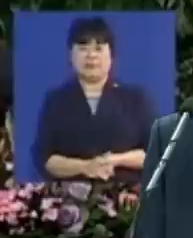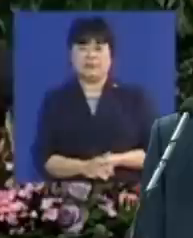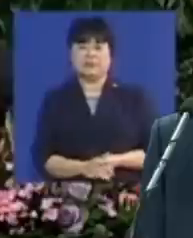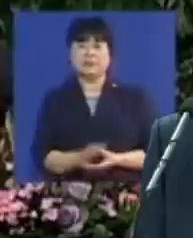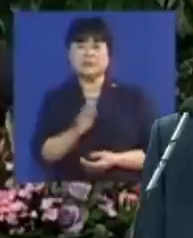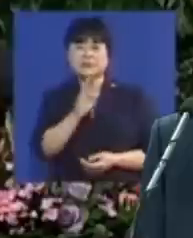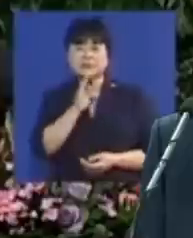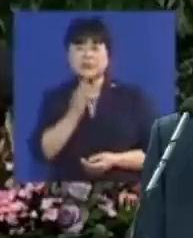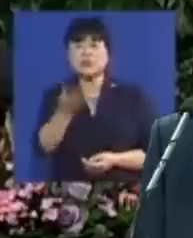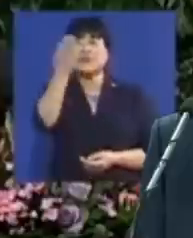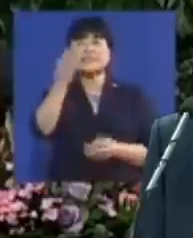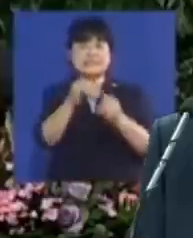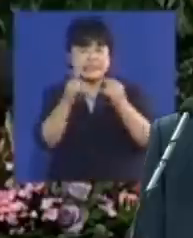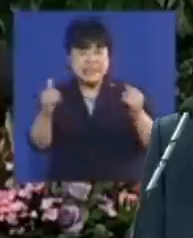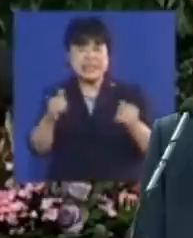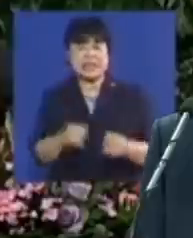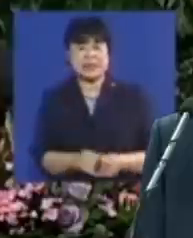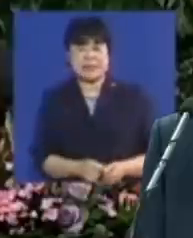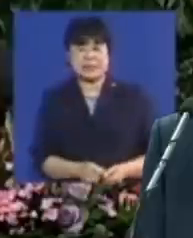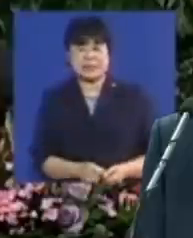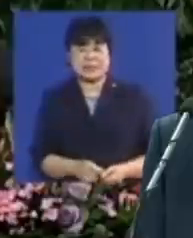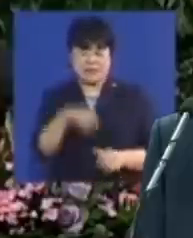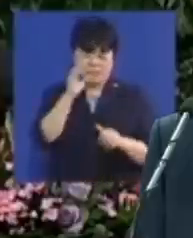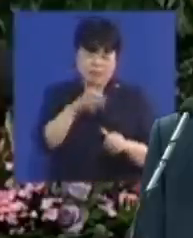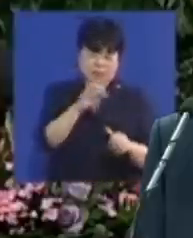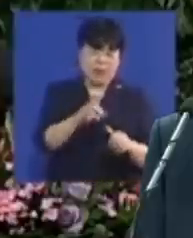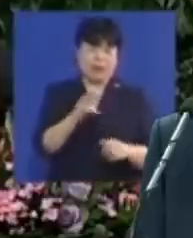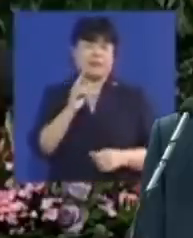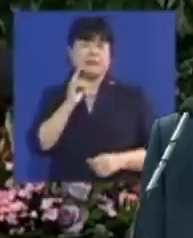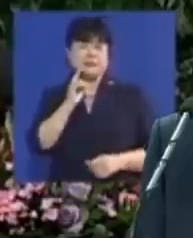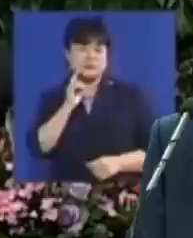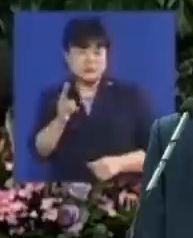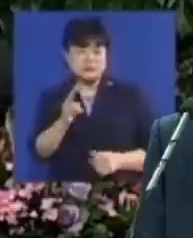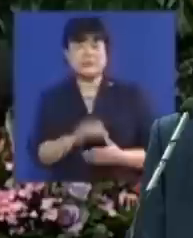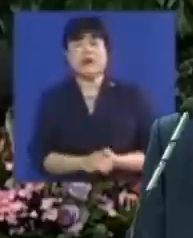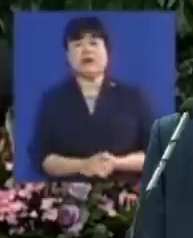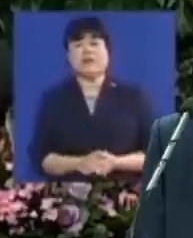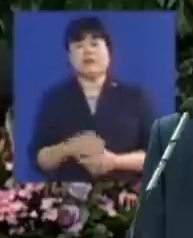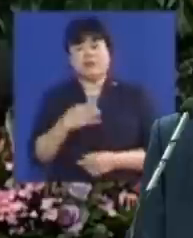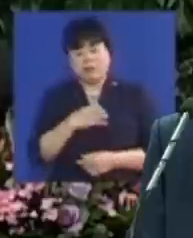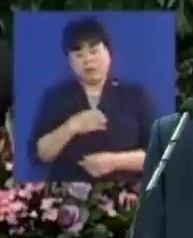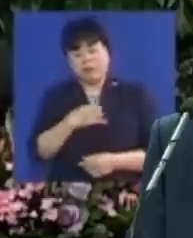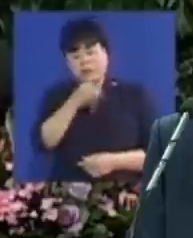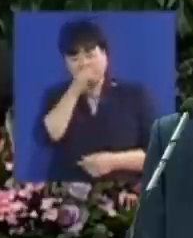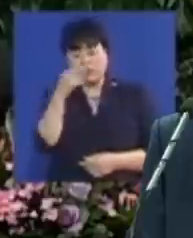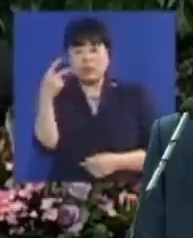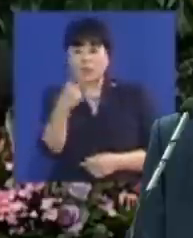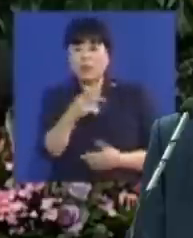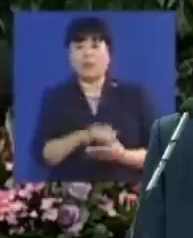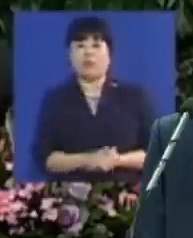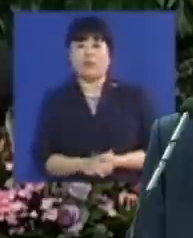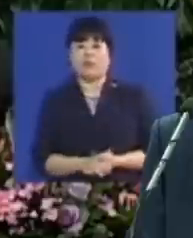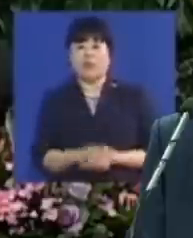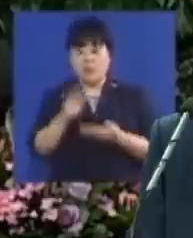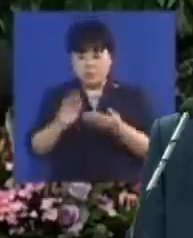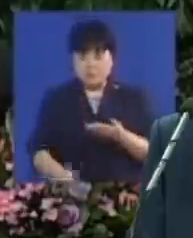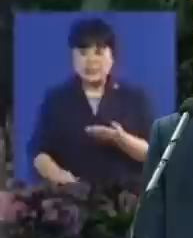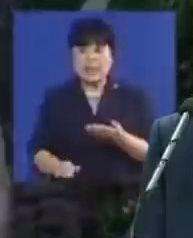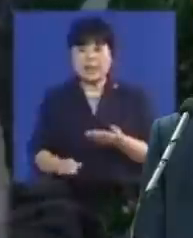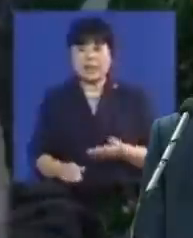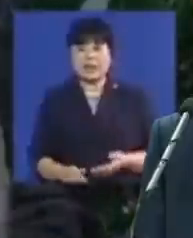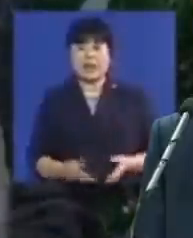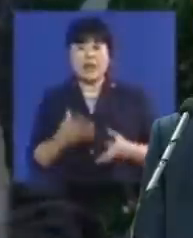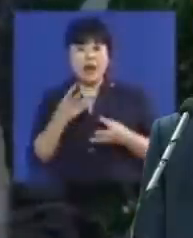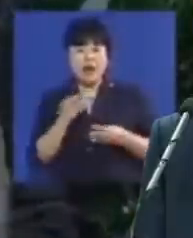선배와 상사의 눈치 보기에 굉장히 고달픕니다. 그리고 밑에서